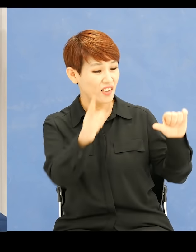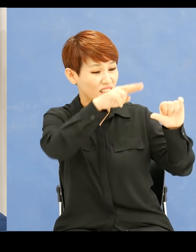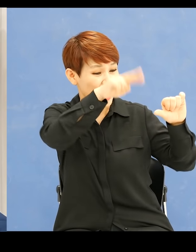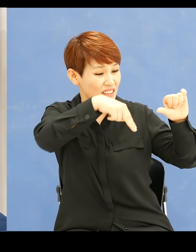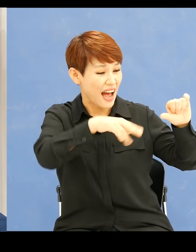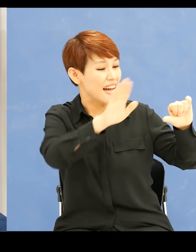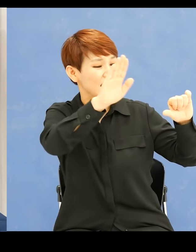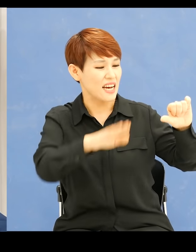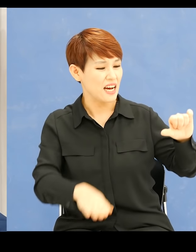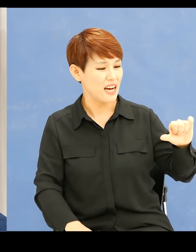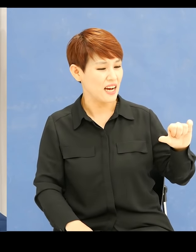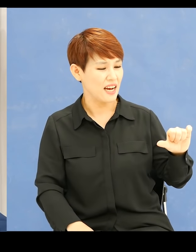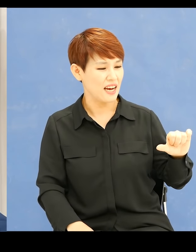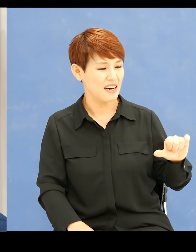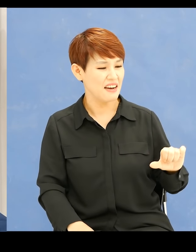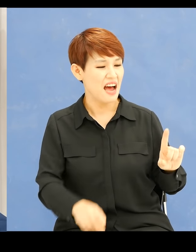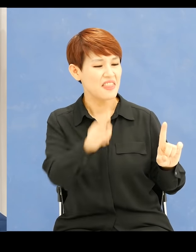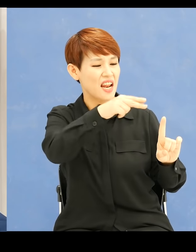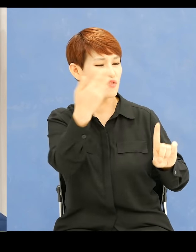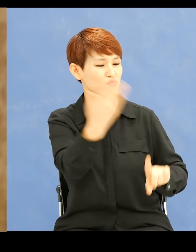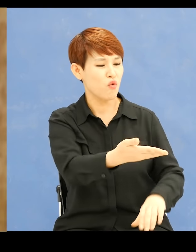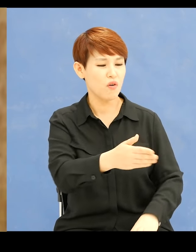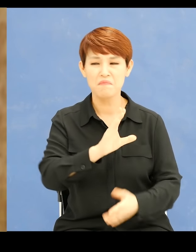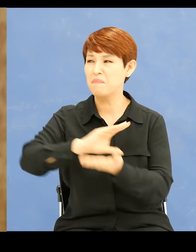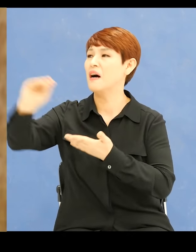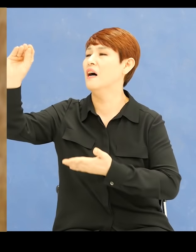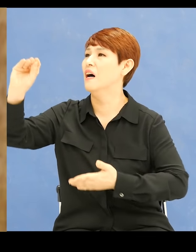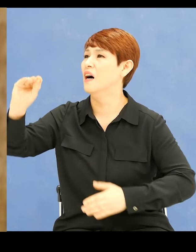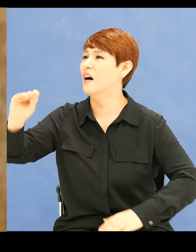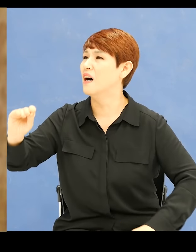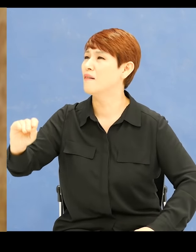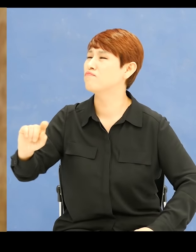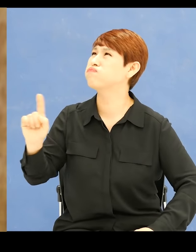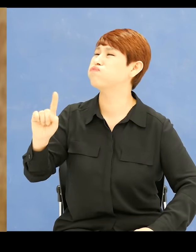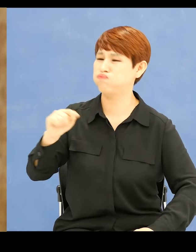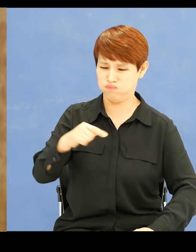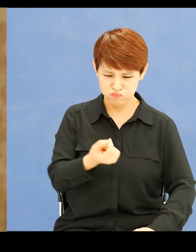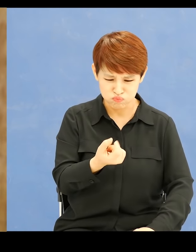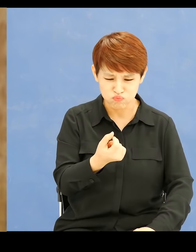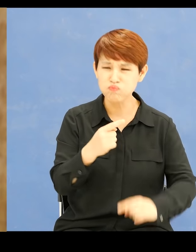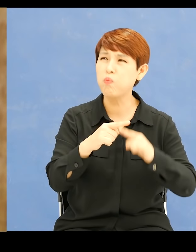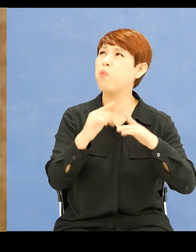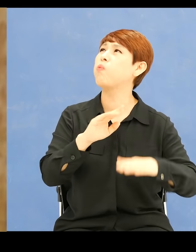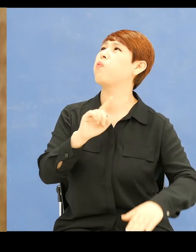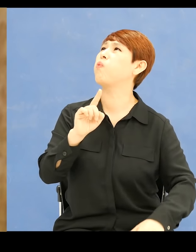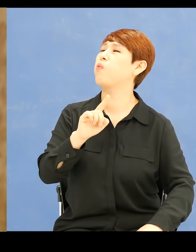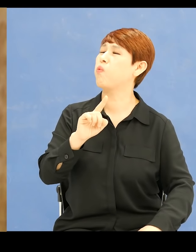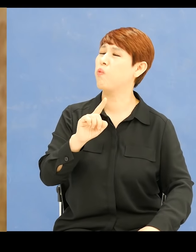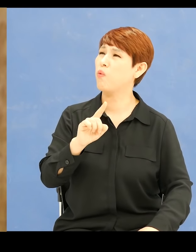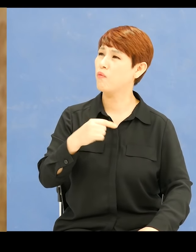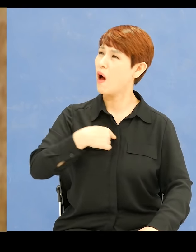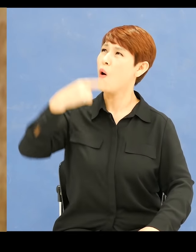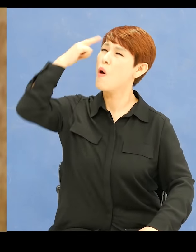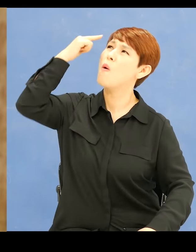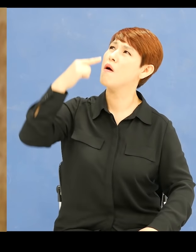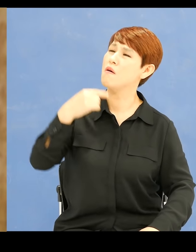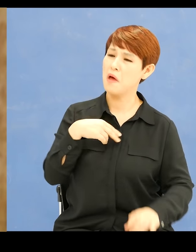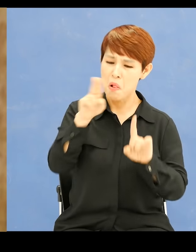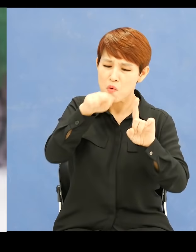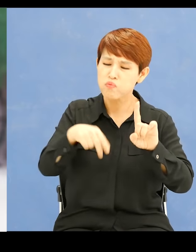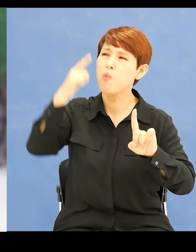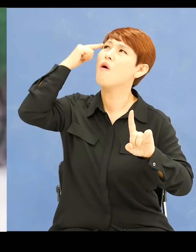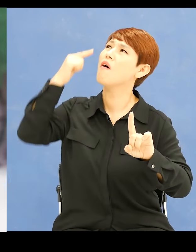아냐? 그러고는 그냥 가버리시는 하나님 같아서 네. 한 달란트를 들고 이게 해석이 안 되니까 묻어두는 거예요. 네. 왜 내가